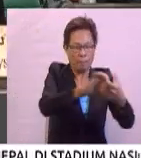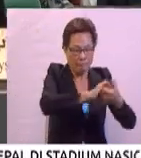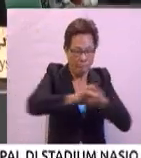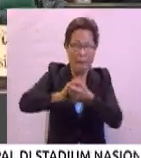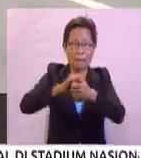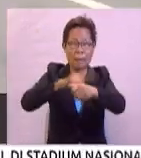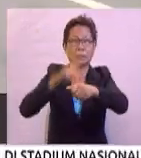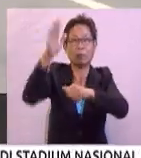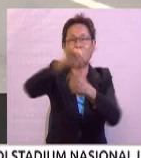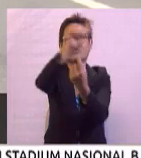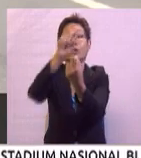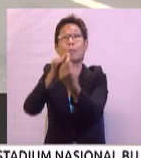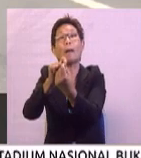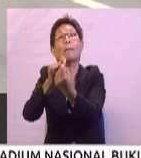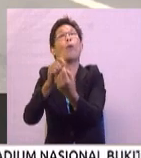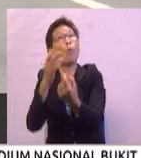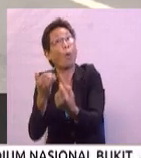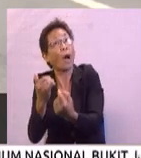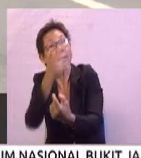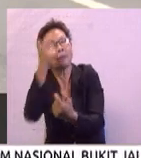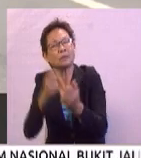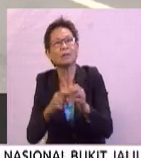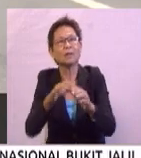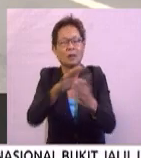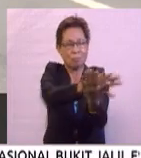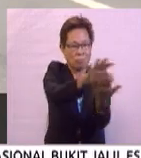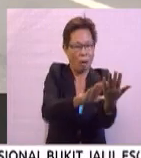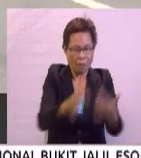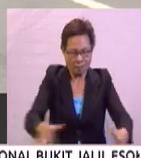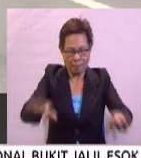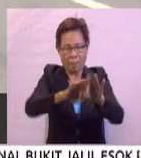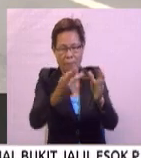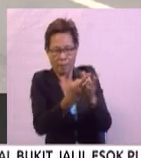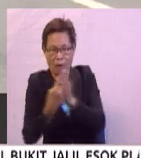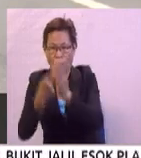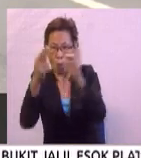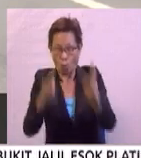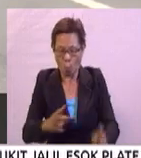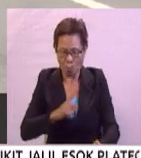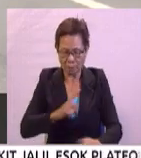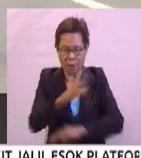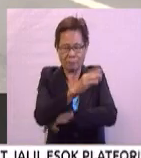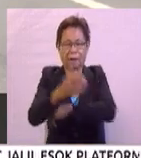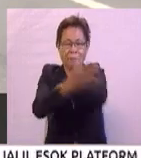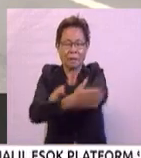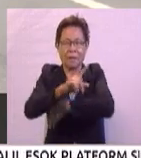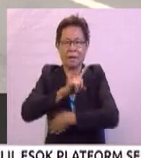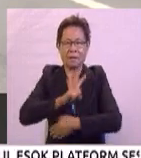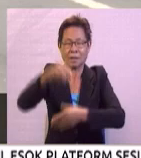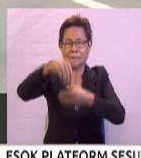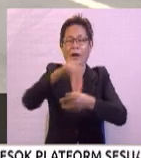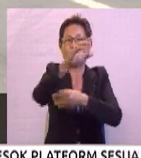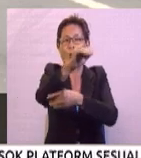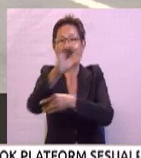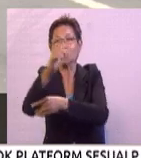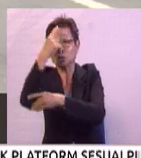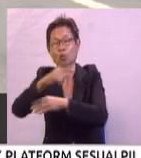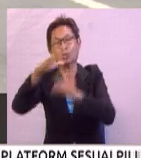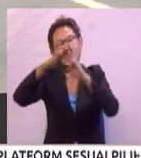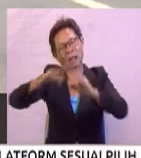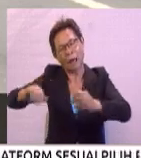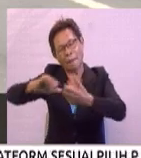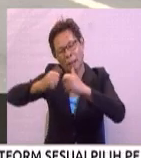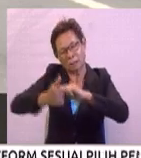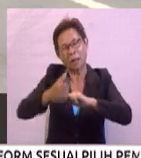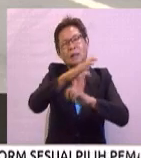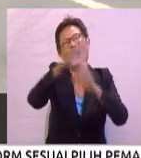adalah bertepatan. Ini kerana ia menggariskan kepentingan perpaduan antara ummah dan negara-negara Islam dalam OIC bagi menyelesaikan